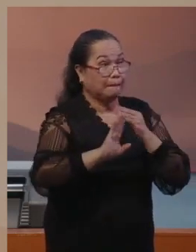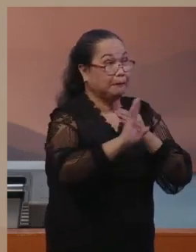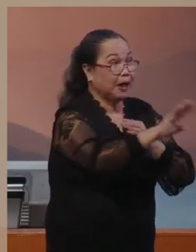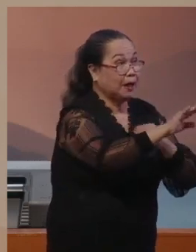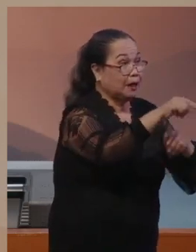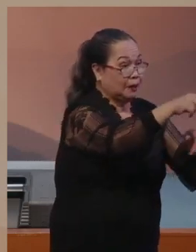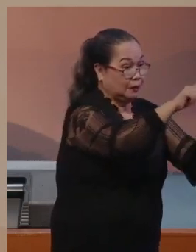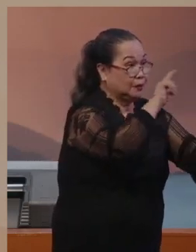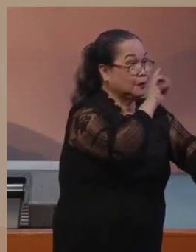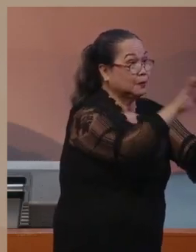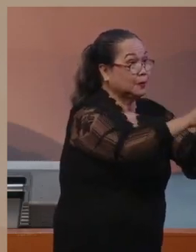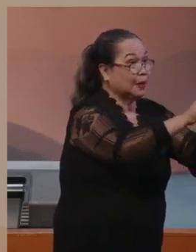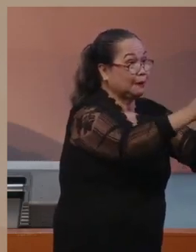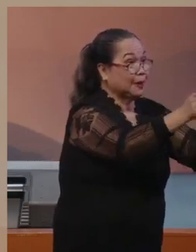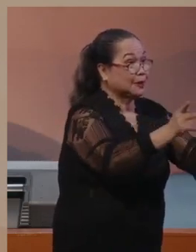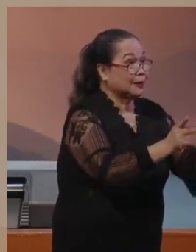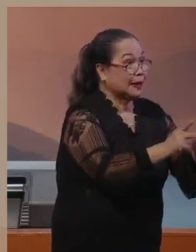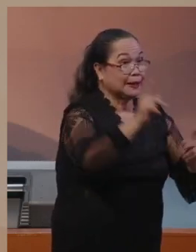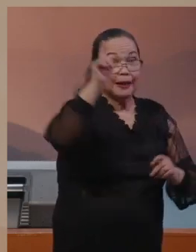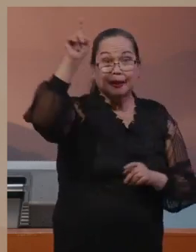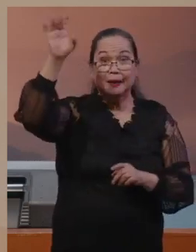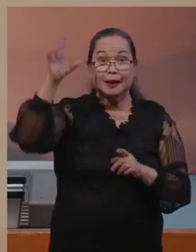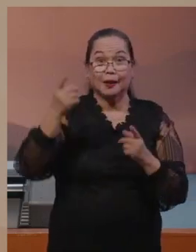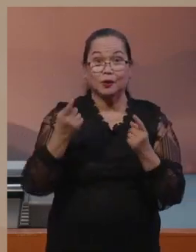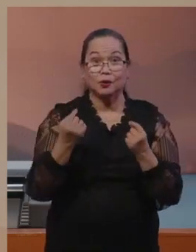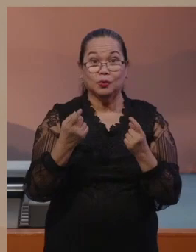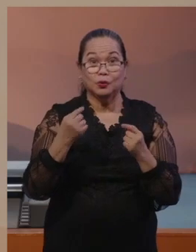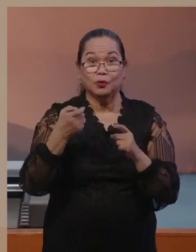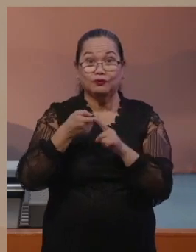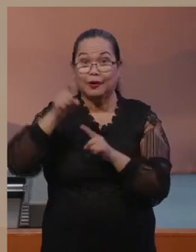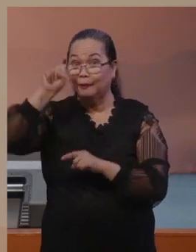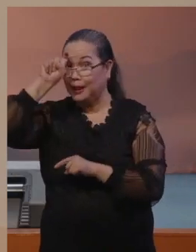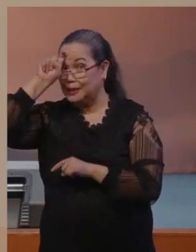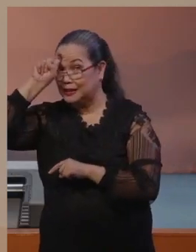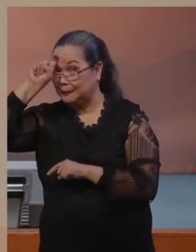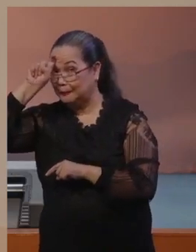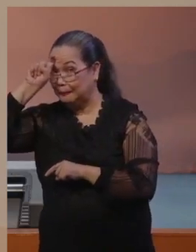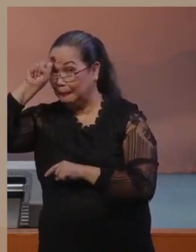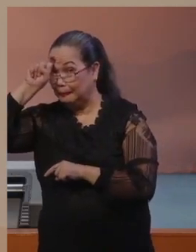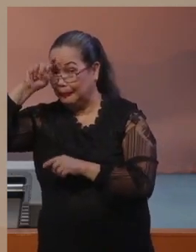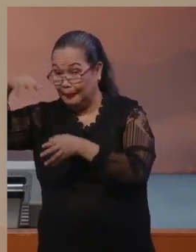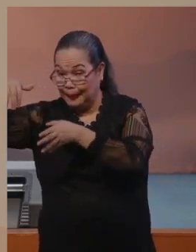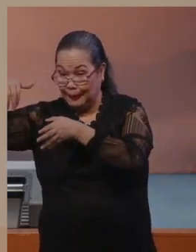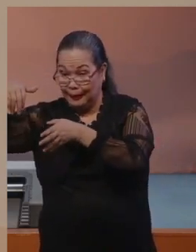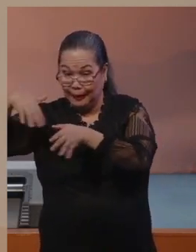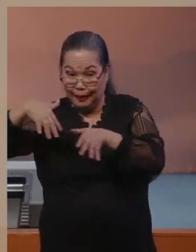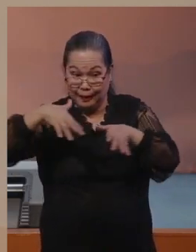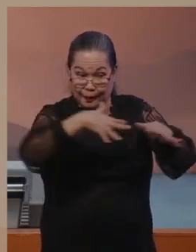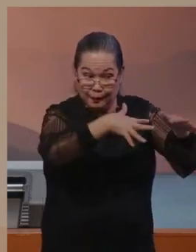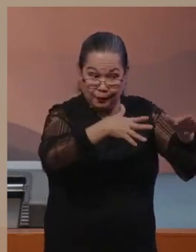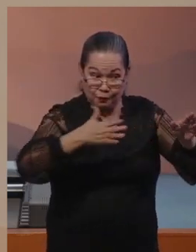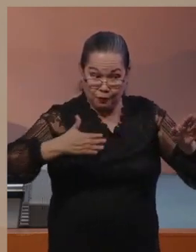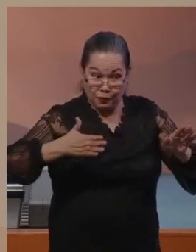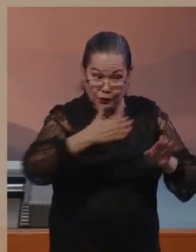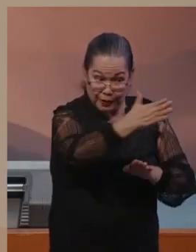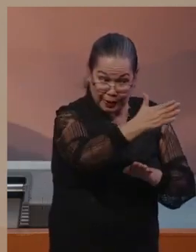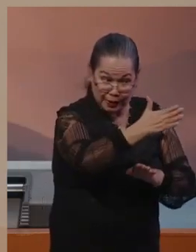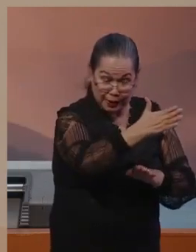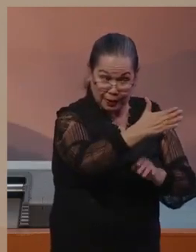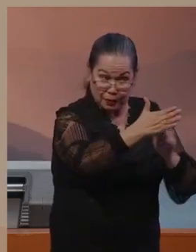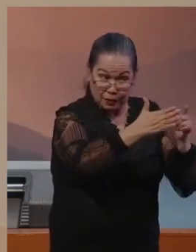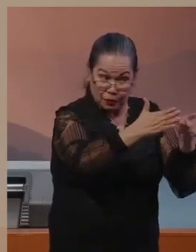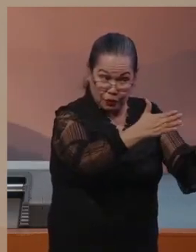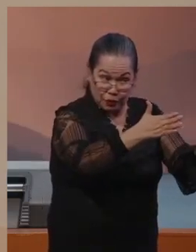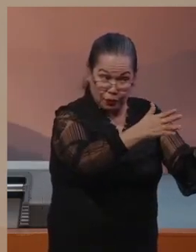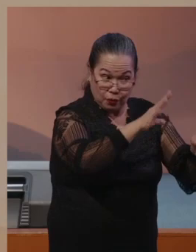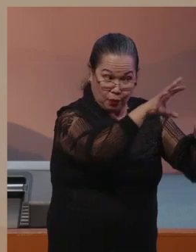Land, ang ginawa ng Diyos, galing sila dito sa Egypt, dapat sana didiretso nila silang paganyan. Papuntang